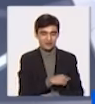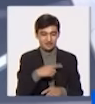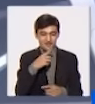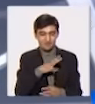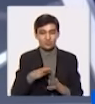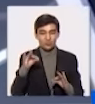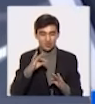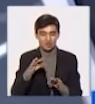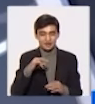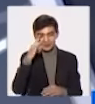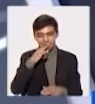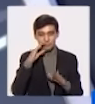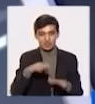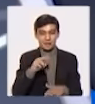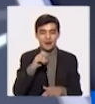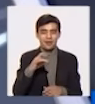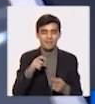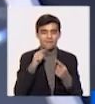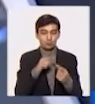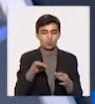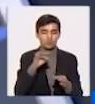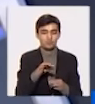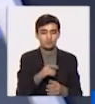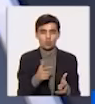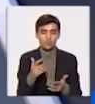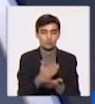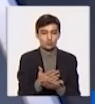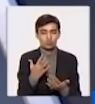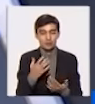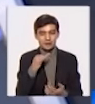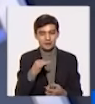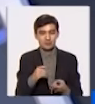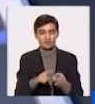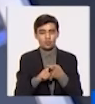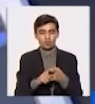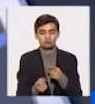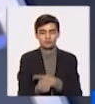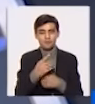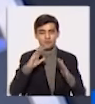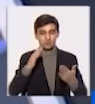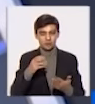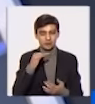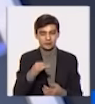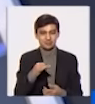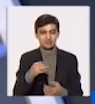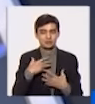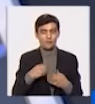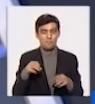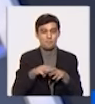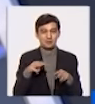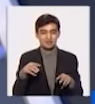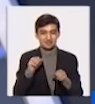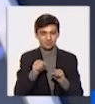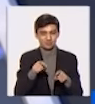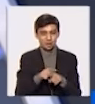елдердің ортасында қалған Қазақстан коронавирусқа қарсы күреске қаншалықты дайын? Вирус тіркелген жағдайда қолға алынуы мүмкін денсаулық сақтау министрінің